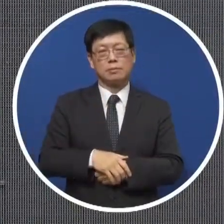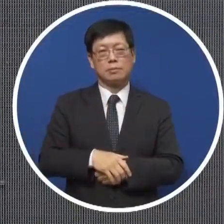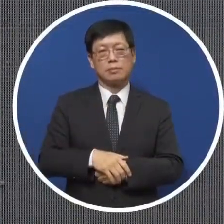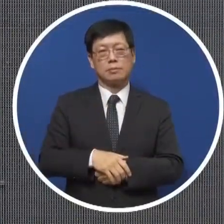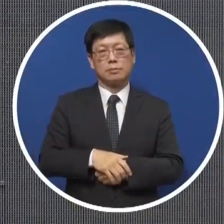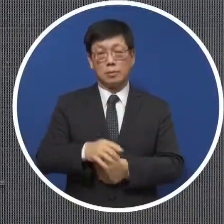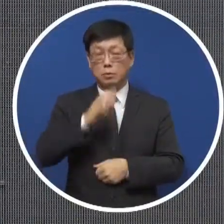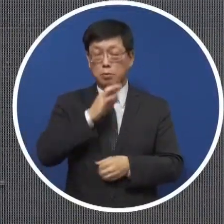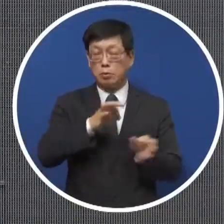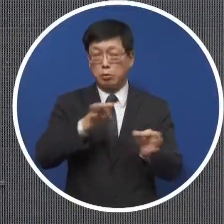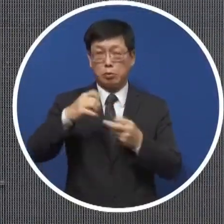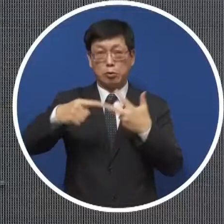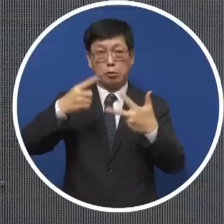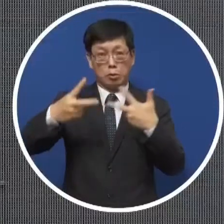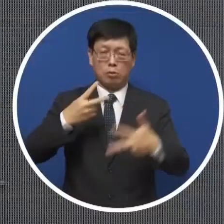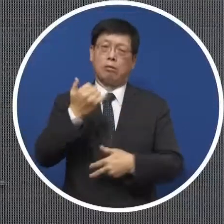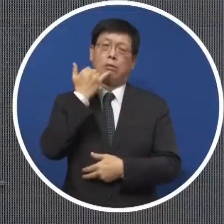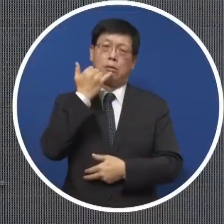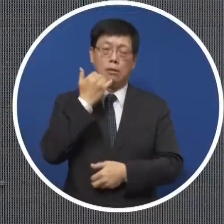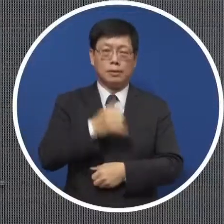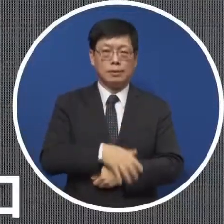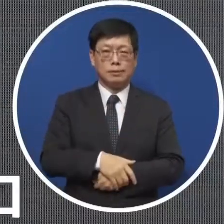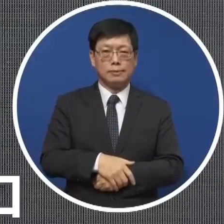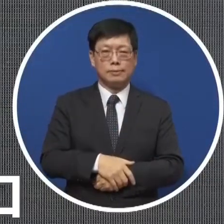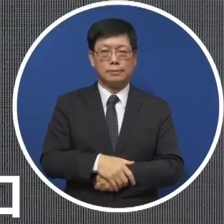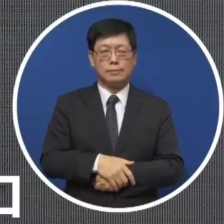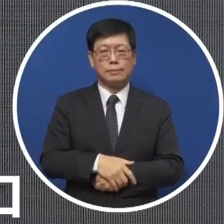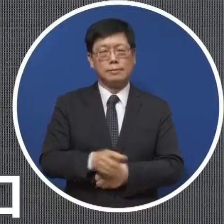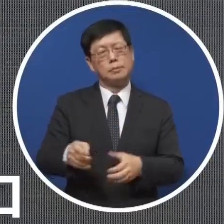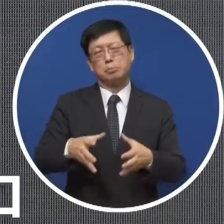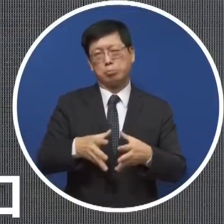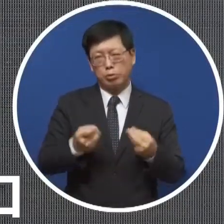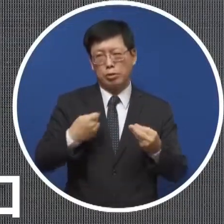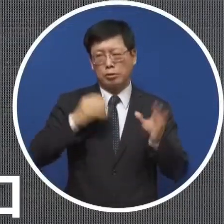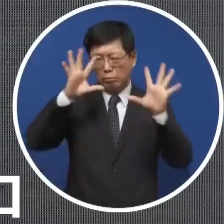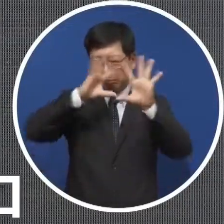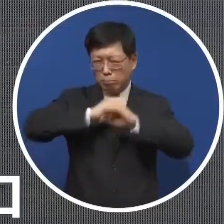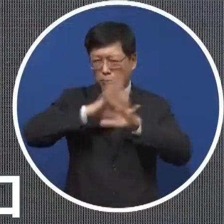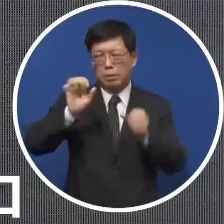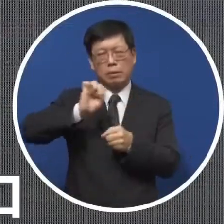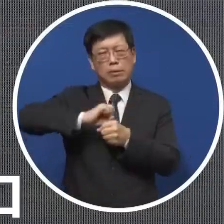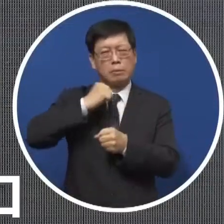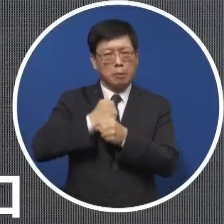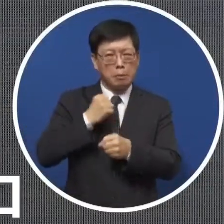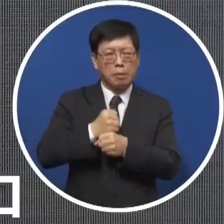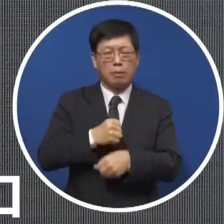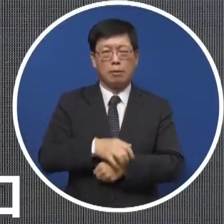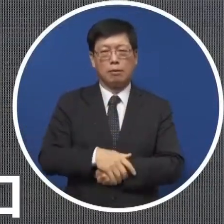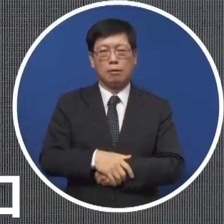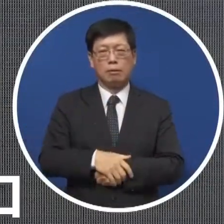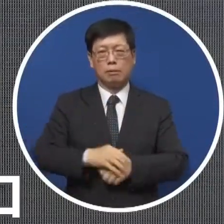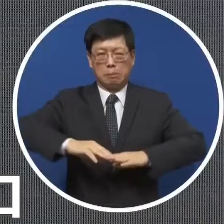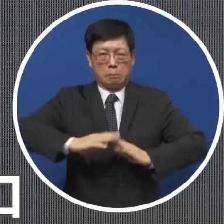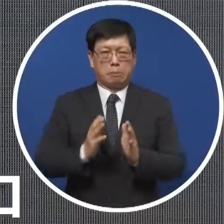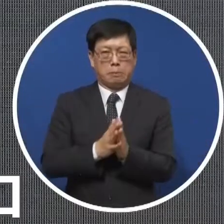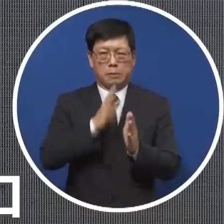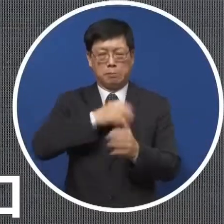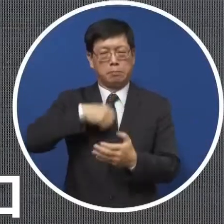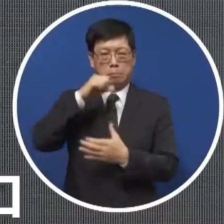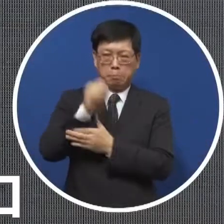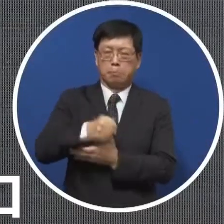弄个1-2个礼拜没有问题吧？何必连夜加班，马上批